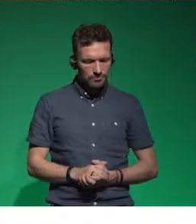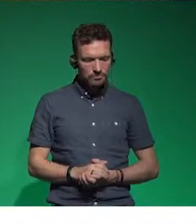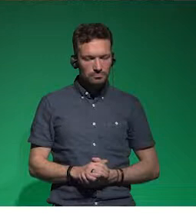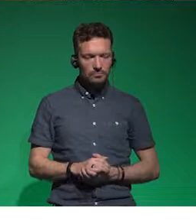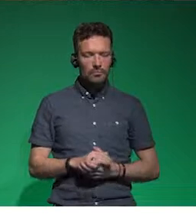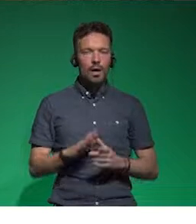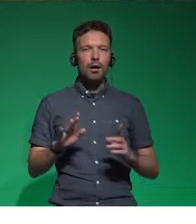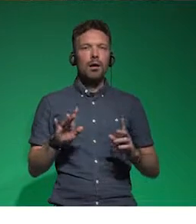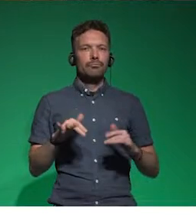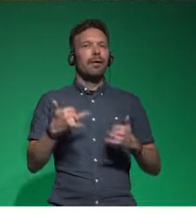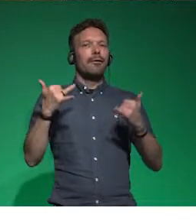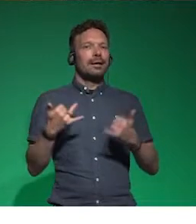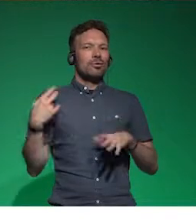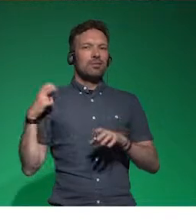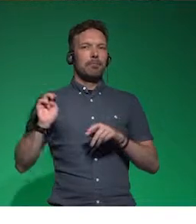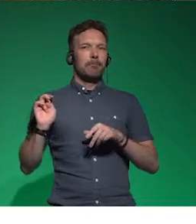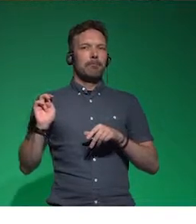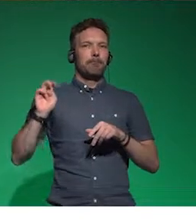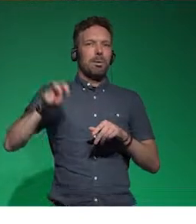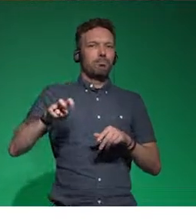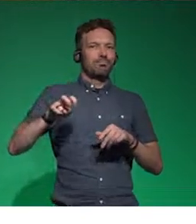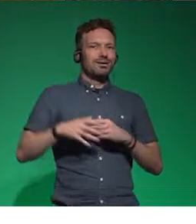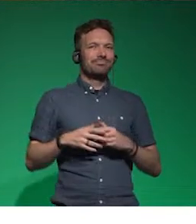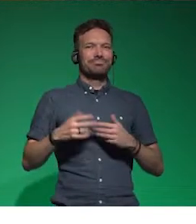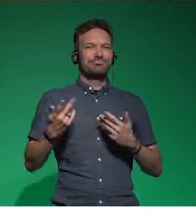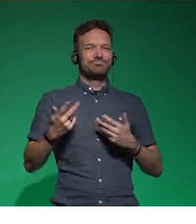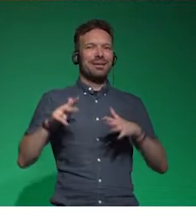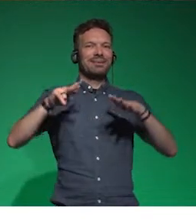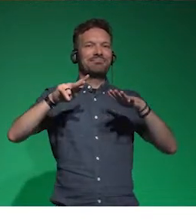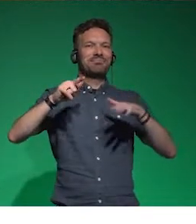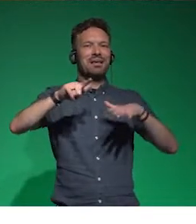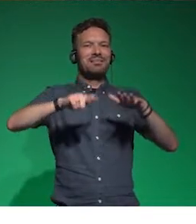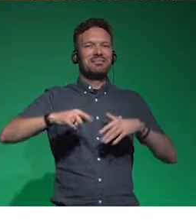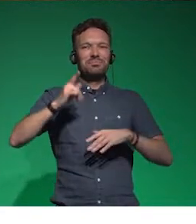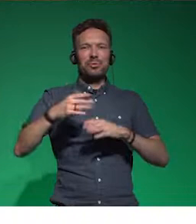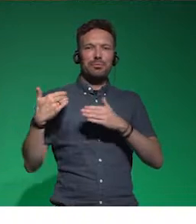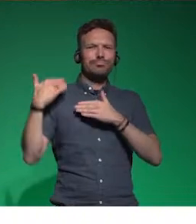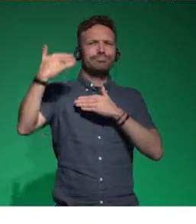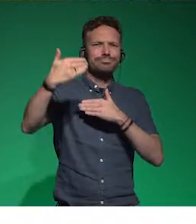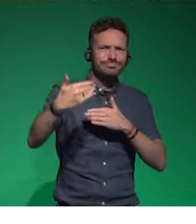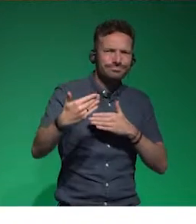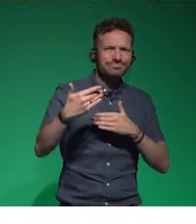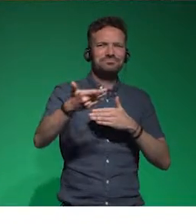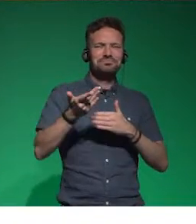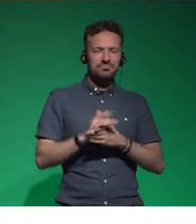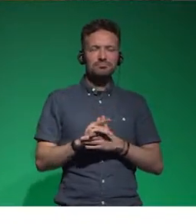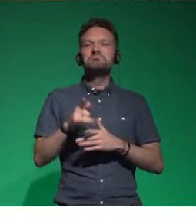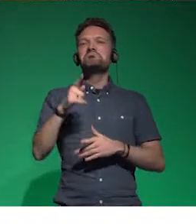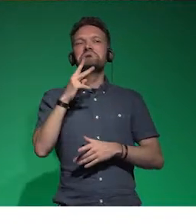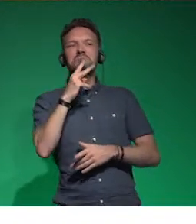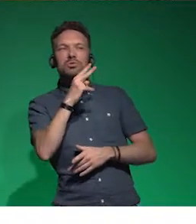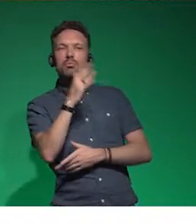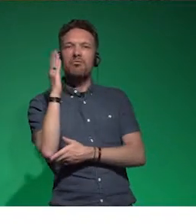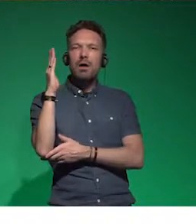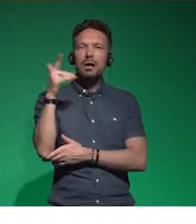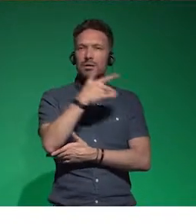springen jetzt etwas näher heran. 1700 Jahre später hat man festgestellt, dass der Umgang mit Wald